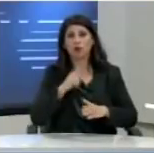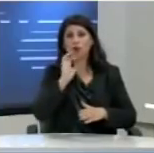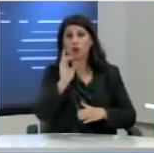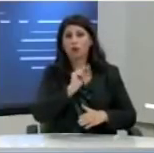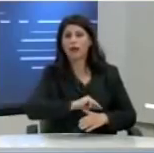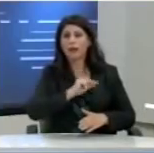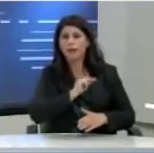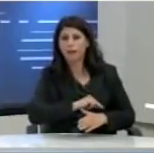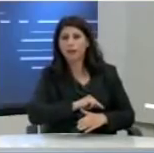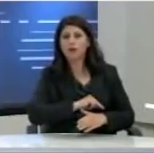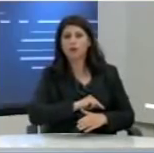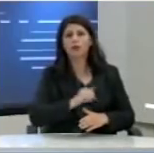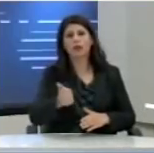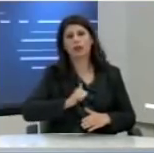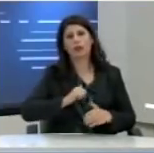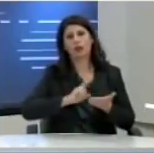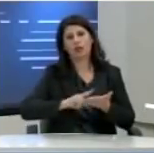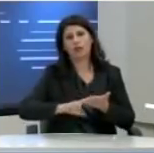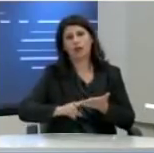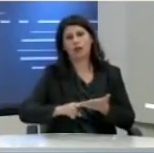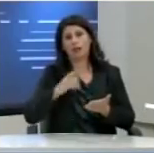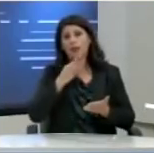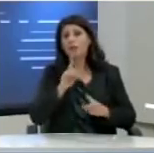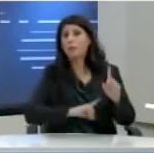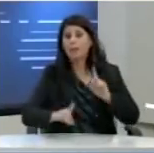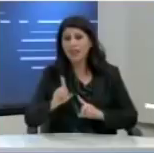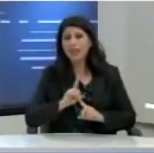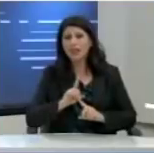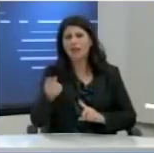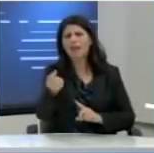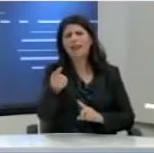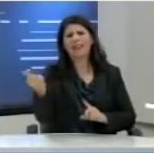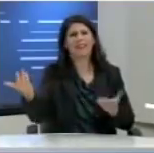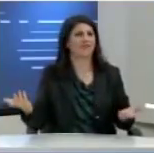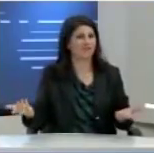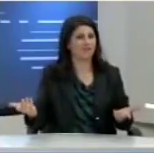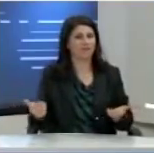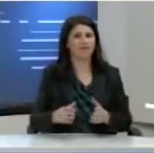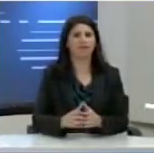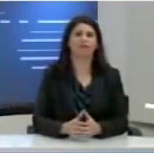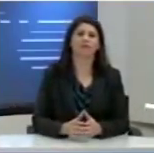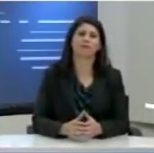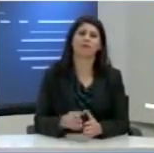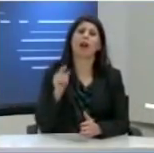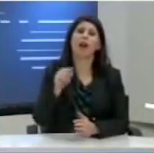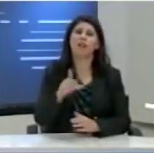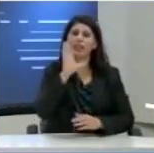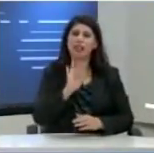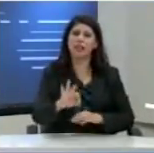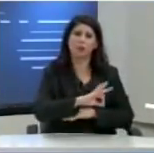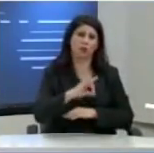ωφεληθούν, να ωφεληθεί η ιδιωτική ασφάλιση. Δηλαδή ποιοι τελικά? Κάποιοι λίγοι. Αυτή είναι η αλήθεια του σχεδίου